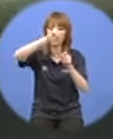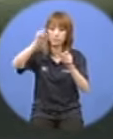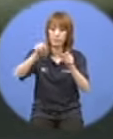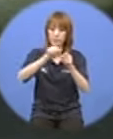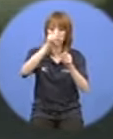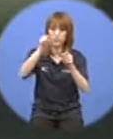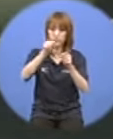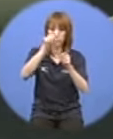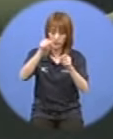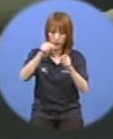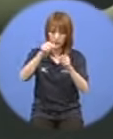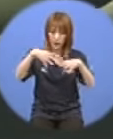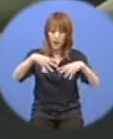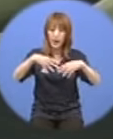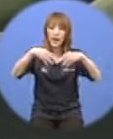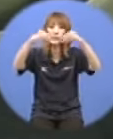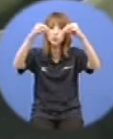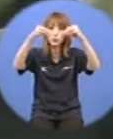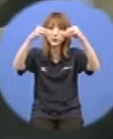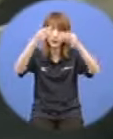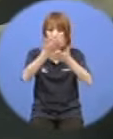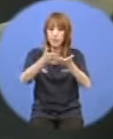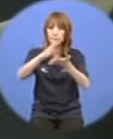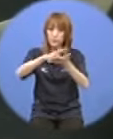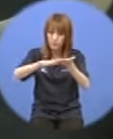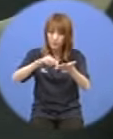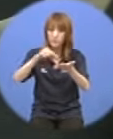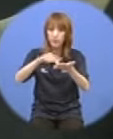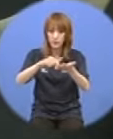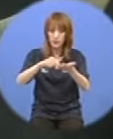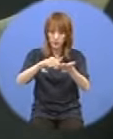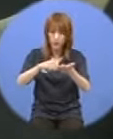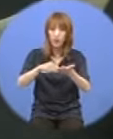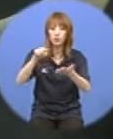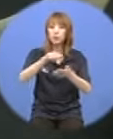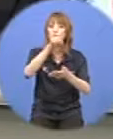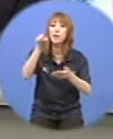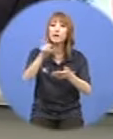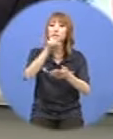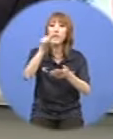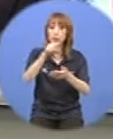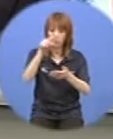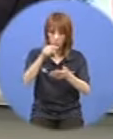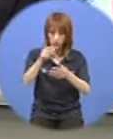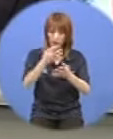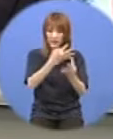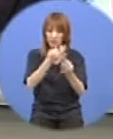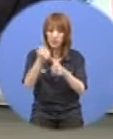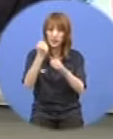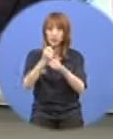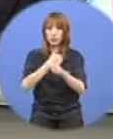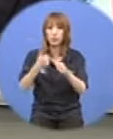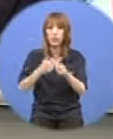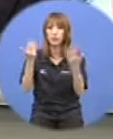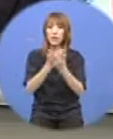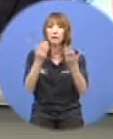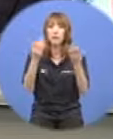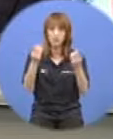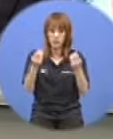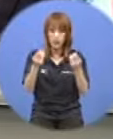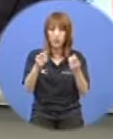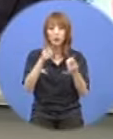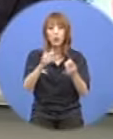燥させると、ほんでやっとその渦巻き線香は量産できるようになったんです。 あ、その香取線香が、まあ、和歌山の地で